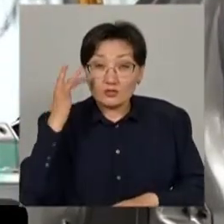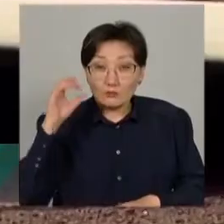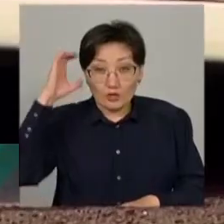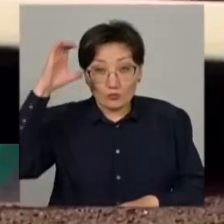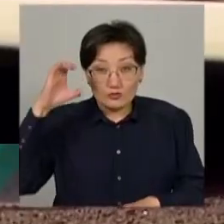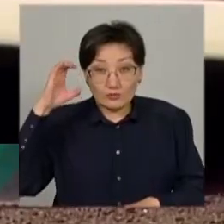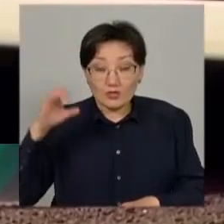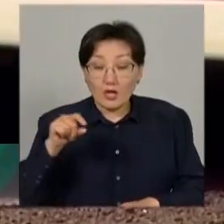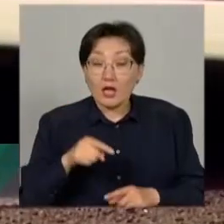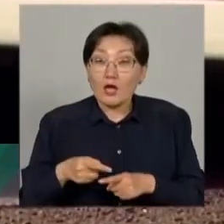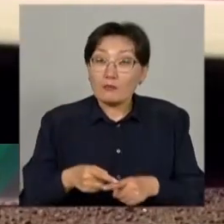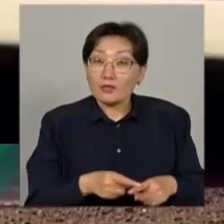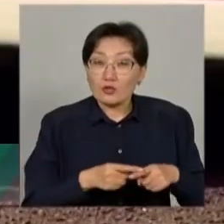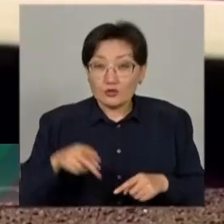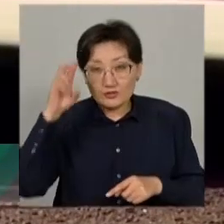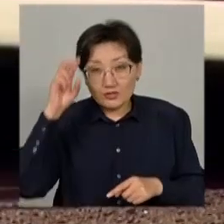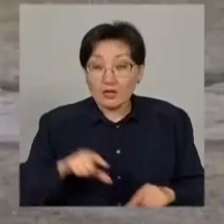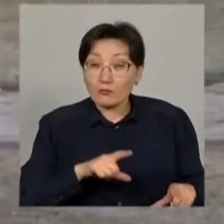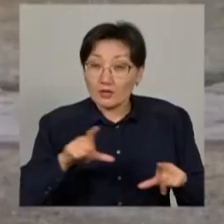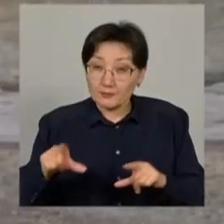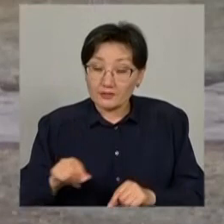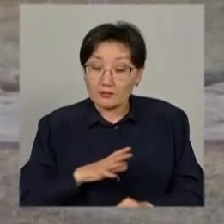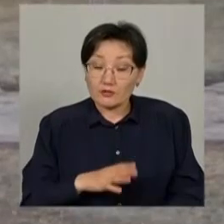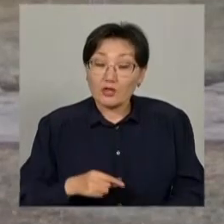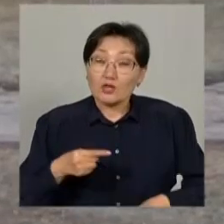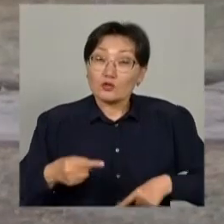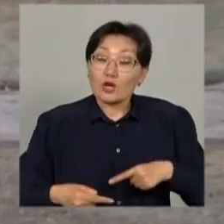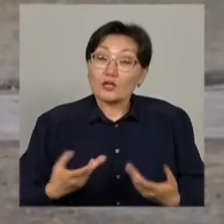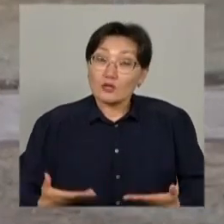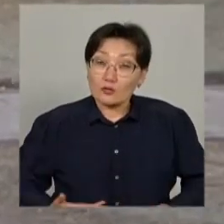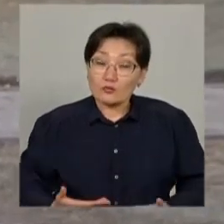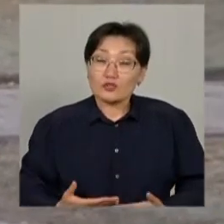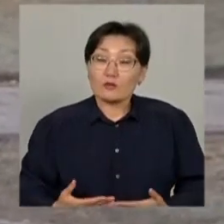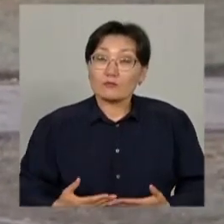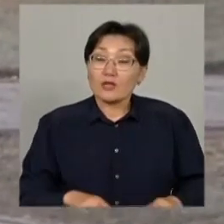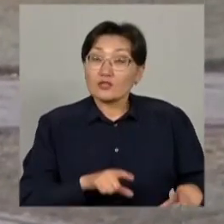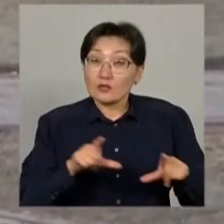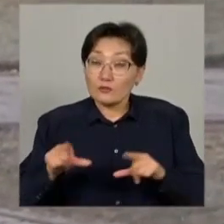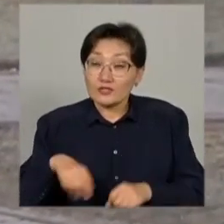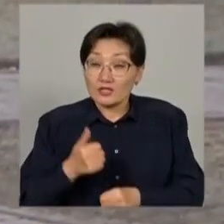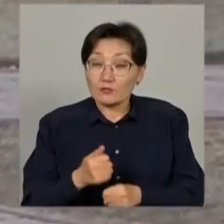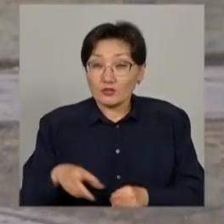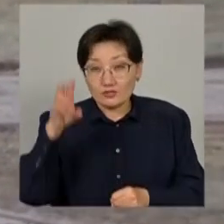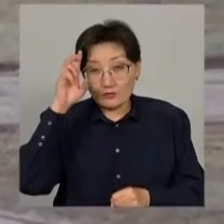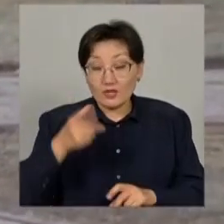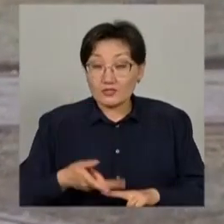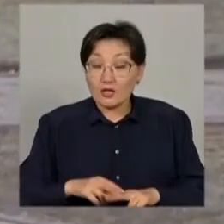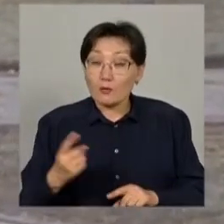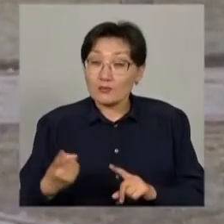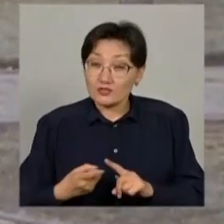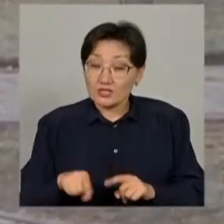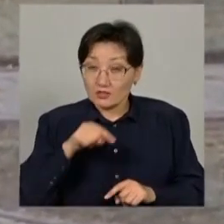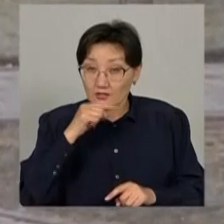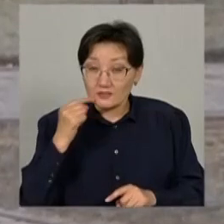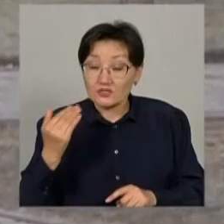Өзбекстан және Беларусь елдеріне табан тіреген. Тұрақты тұру үшін иммиграция бойынша негізгі мемлекеттер ол біріншіден